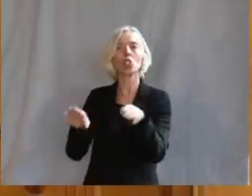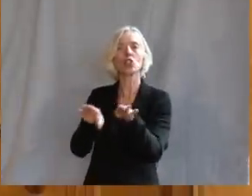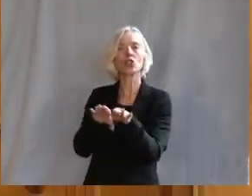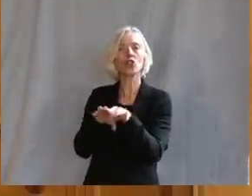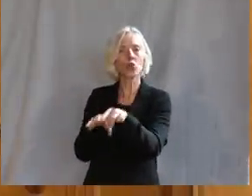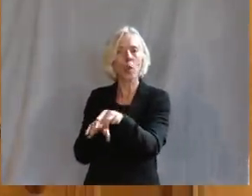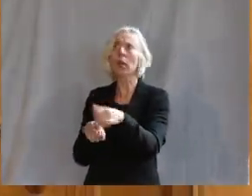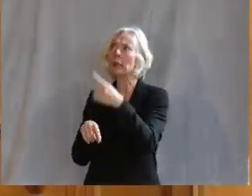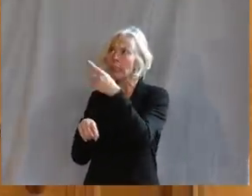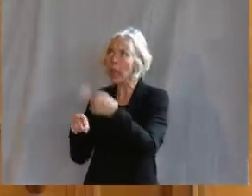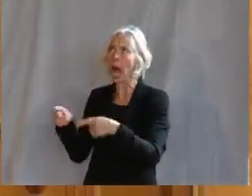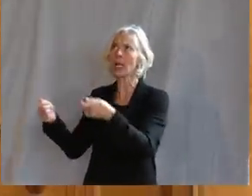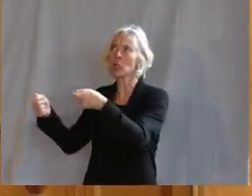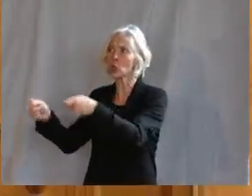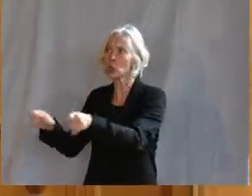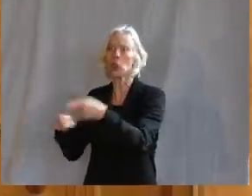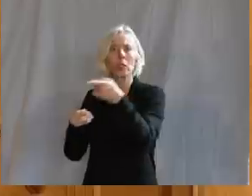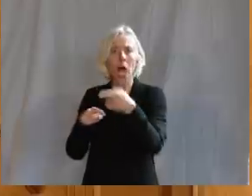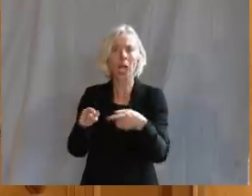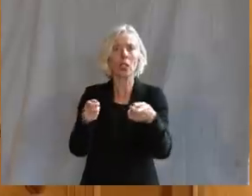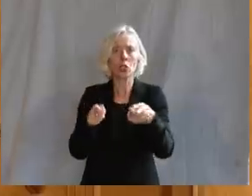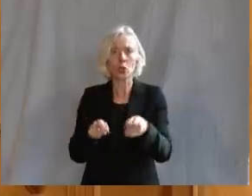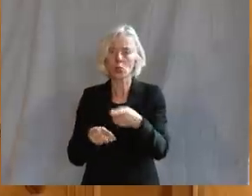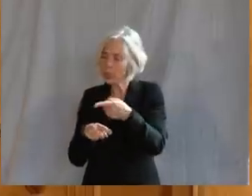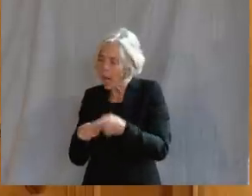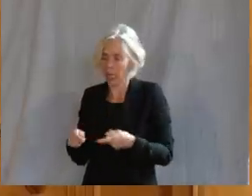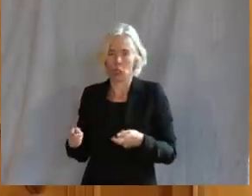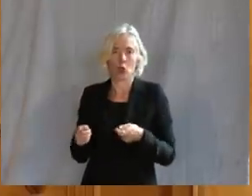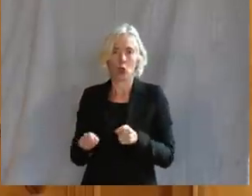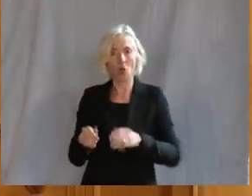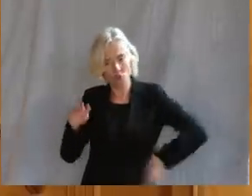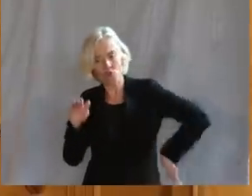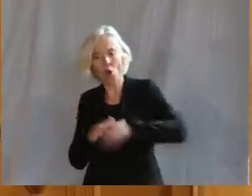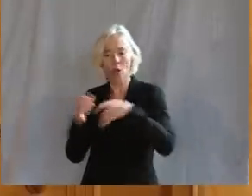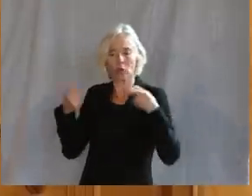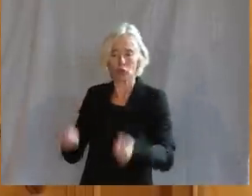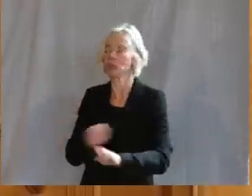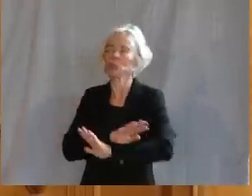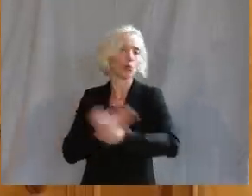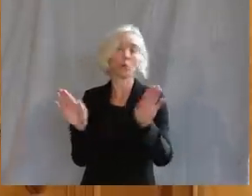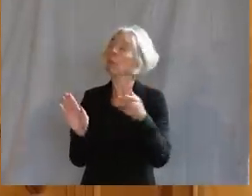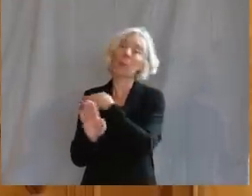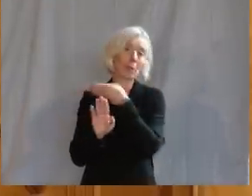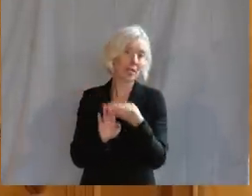in Augsburg glücklicherweise noch nicht. Allein heute gab es Corona-Fälle